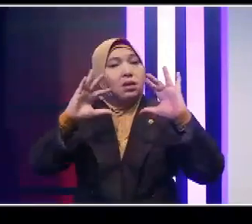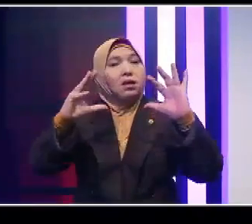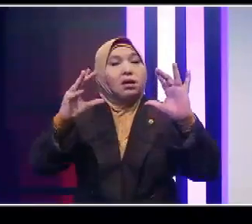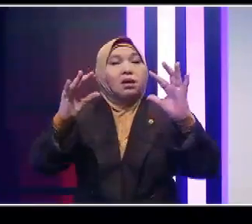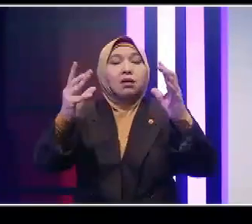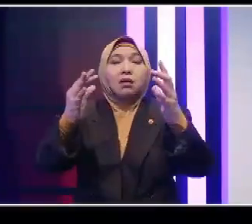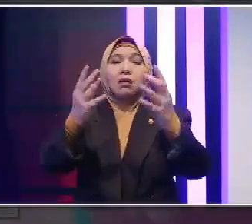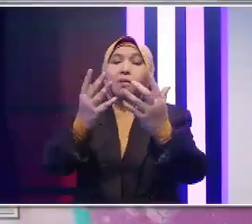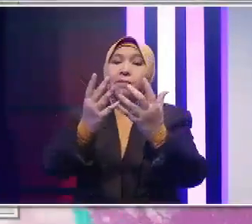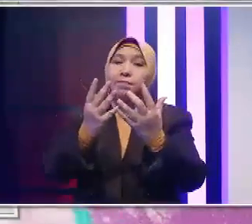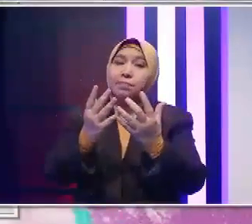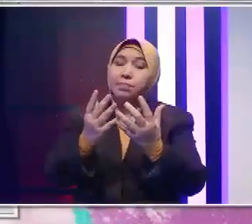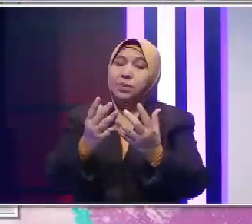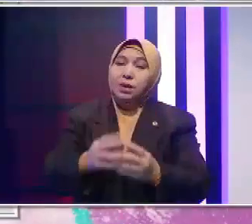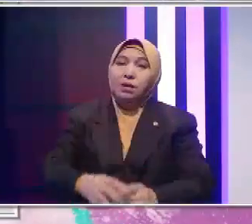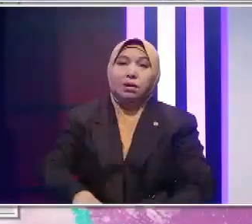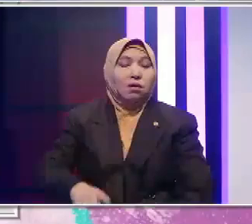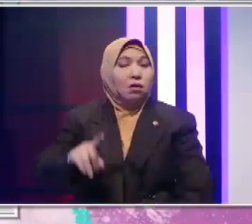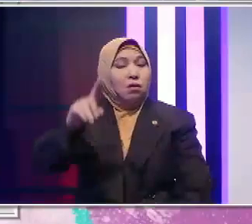العالمين